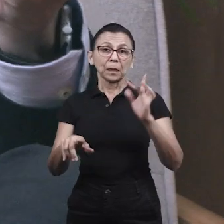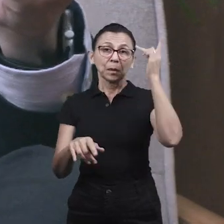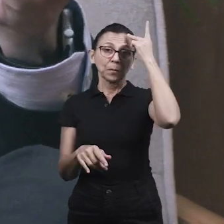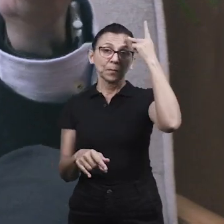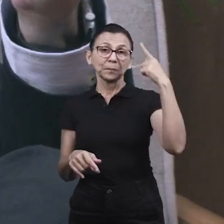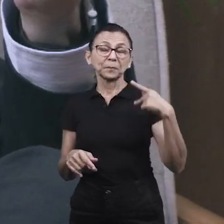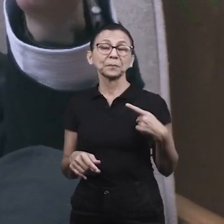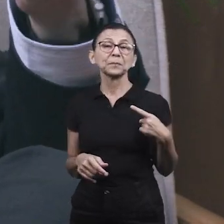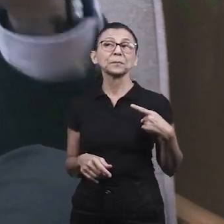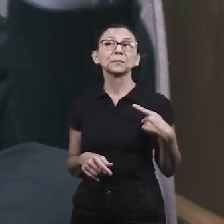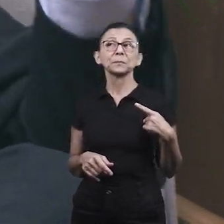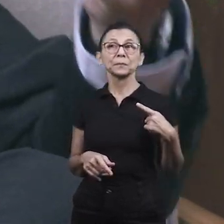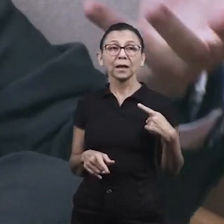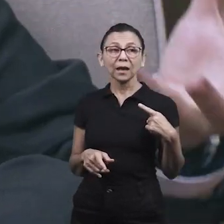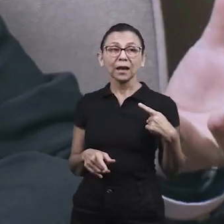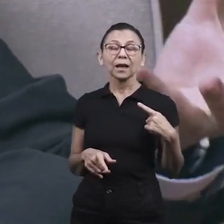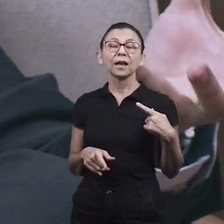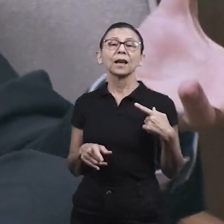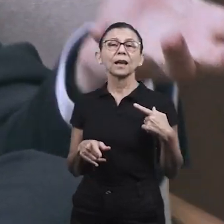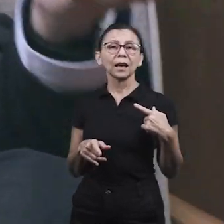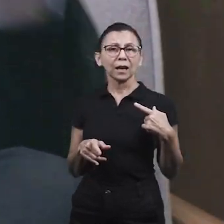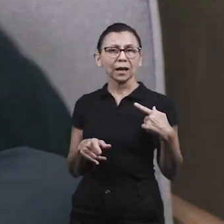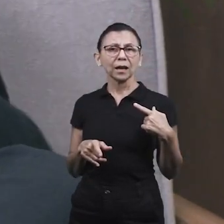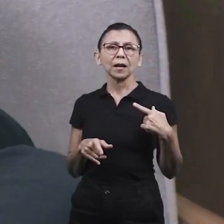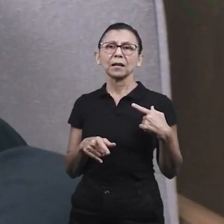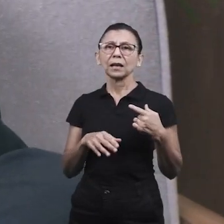les Écritures ont comme